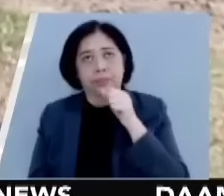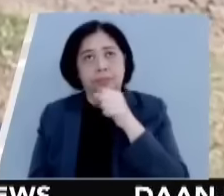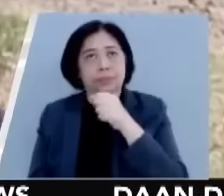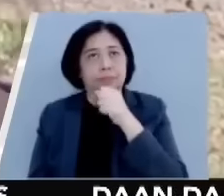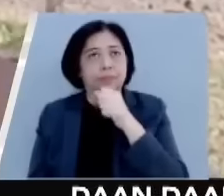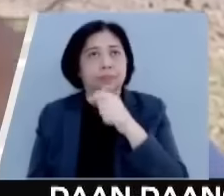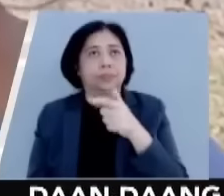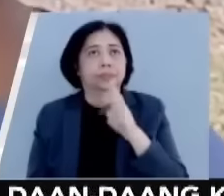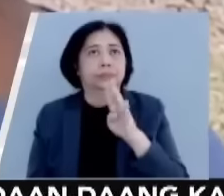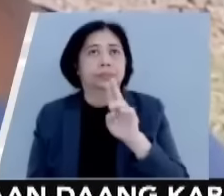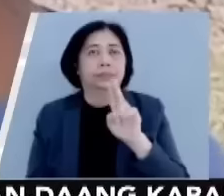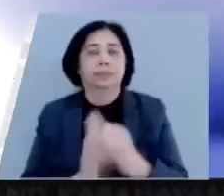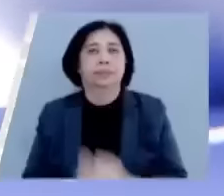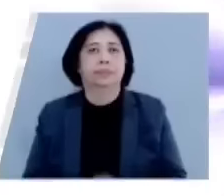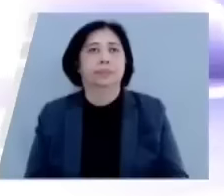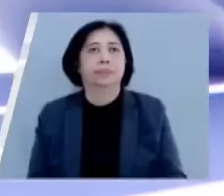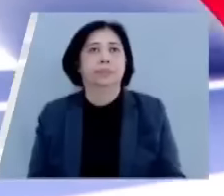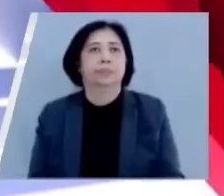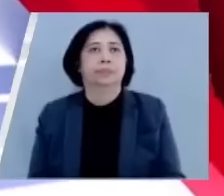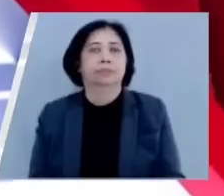Nakatutok, 24 Horas.